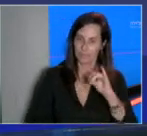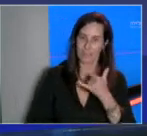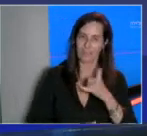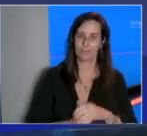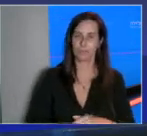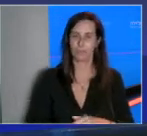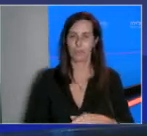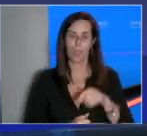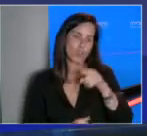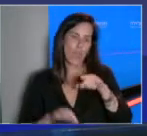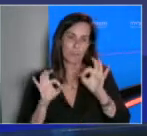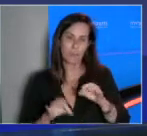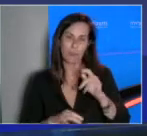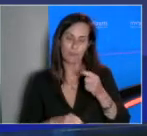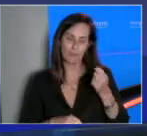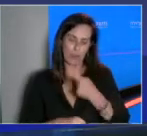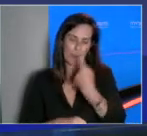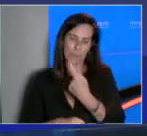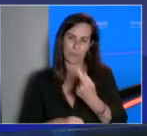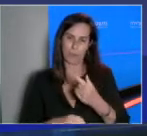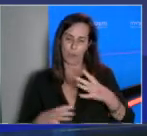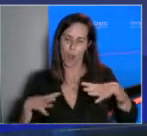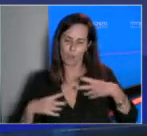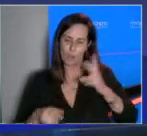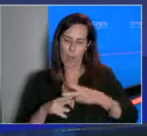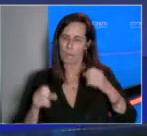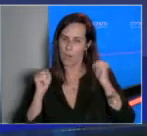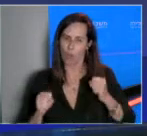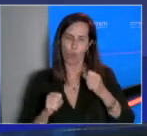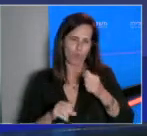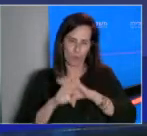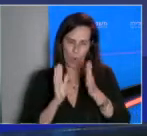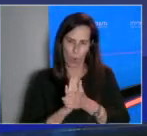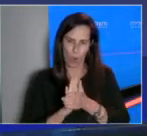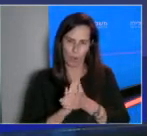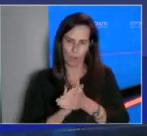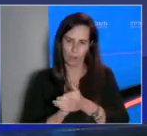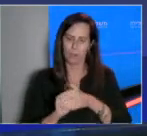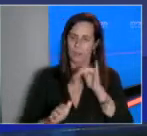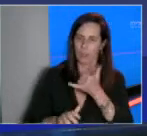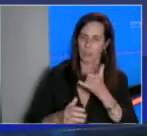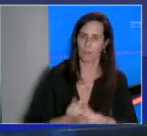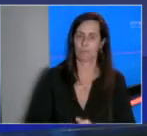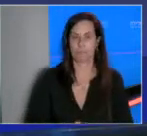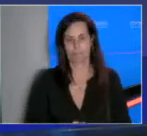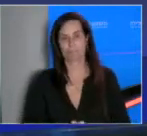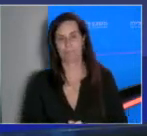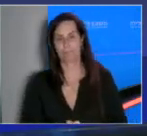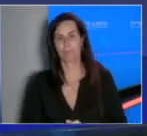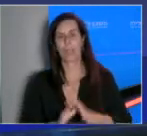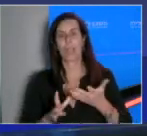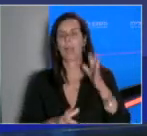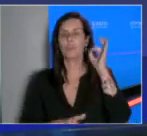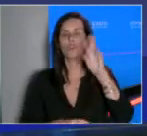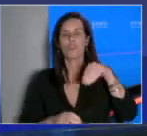כן. זאת אומרת שאת בעצם משלמת לעצמך, כולל חופש מחלה, כולל ביטוח לאומי, כולל הכל. כן. כמה